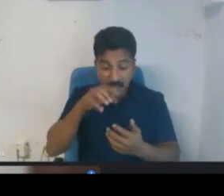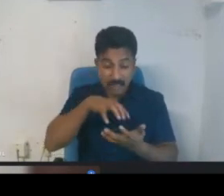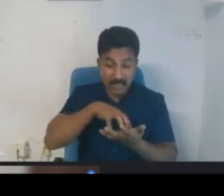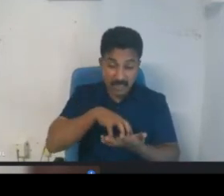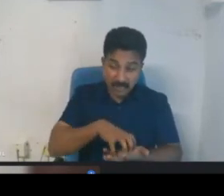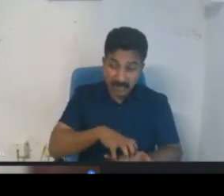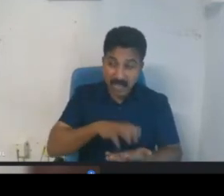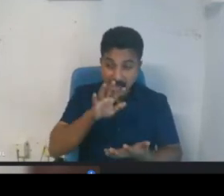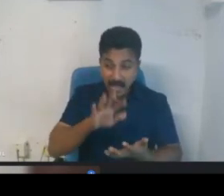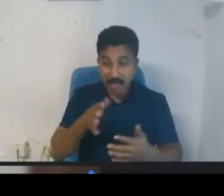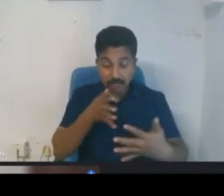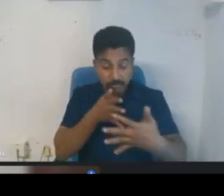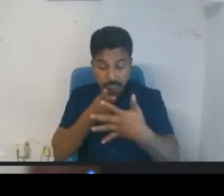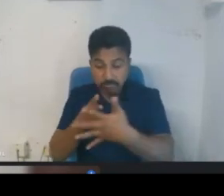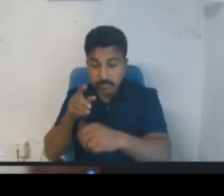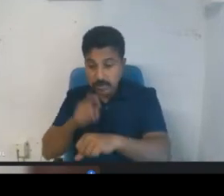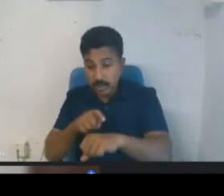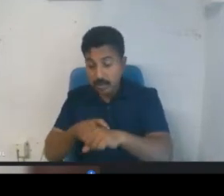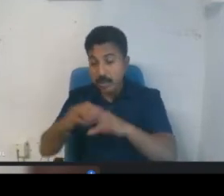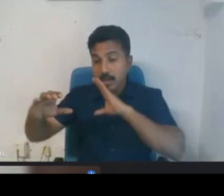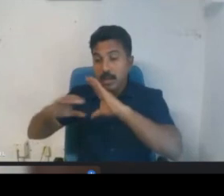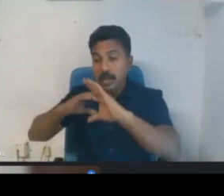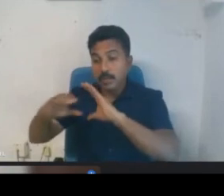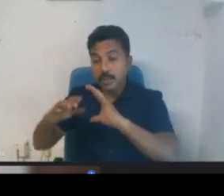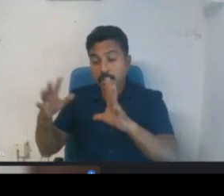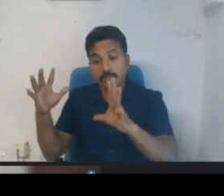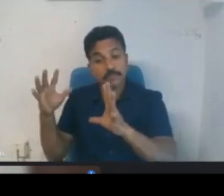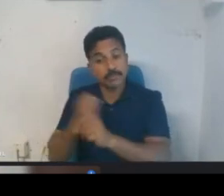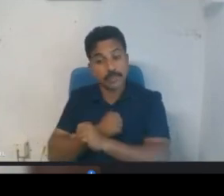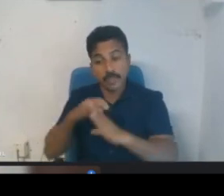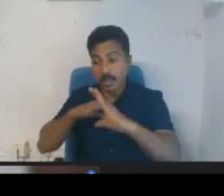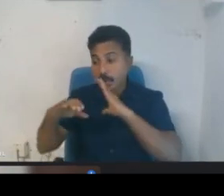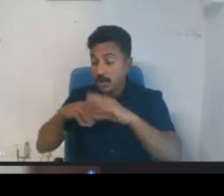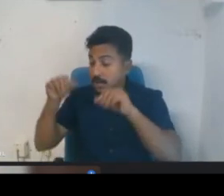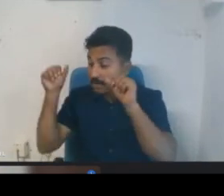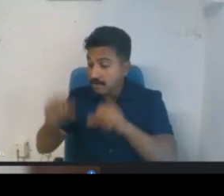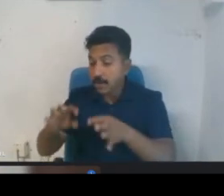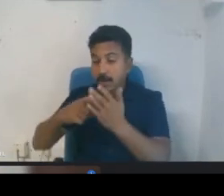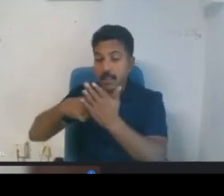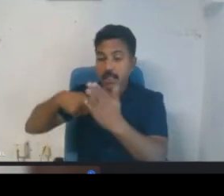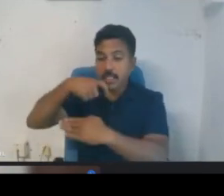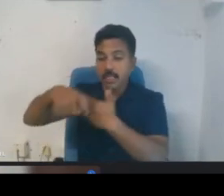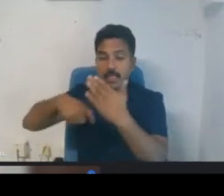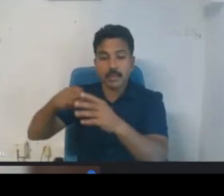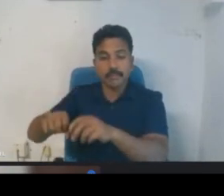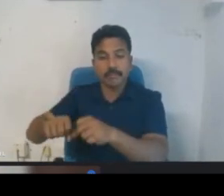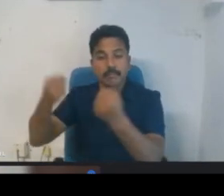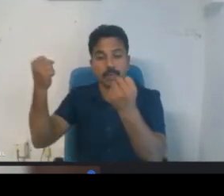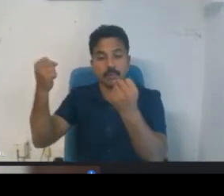ഈ ബുദ്ധിമുട്ടുകളിലാവുന്ന സമയത്ത് ആശയവിനിമയം നടത്തുന്നതിൽ പരാജയപ്പെടുന്നതിലൂടെ നമ്മുടെ ബന്ധങ്ങൾ ഇല്ലാതാവുകയാണ്